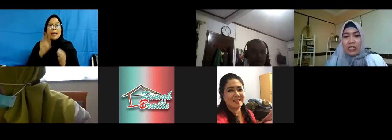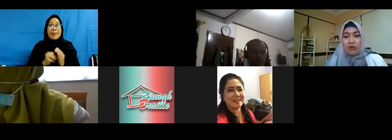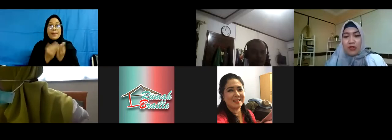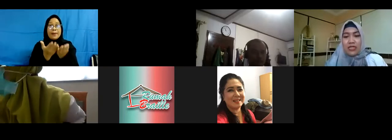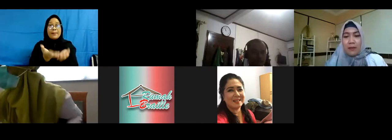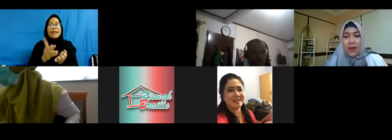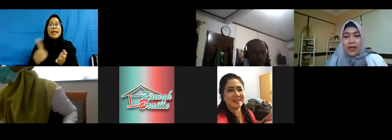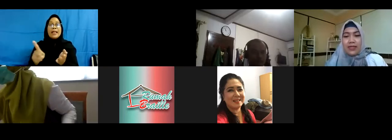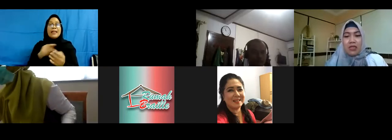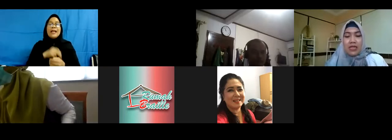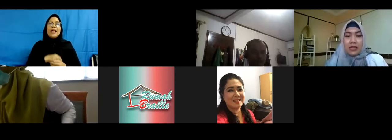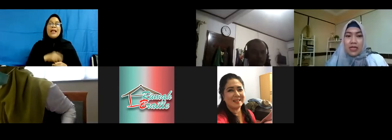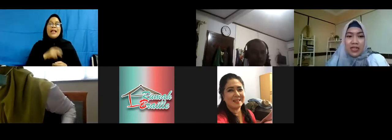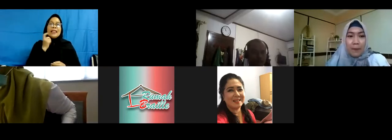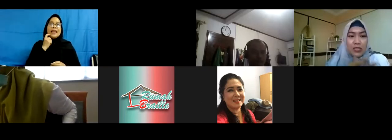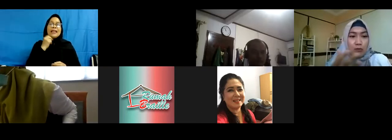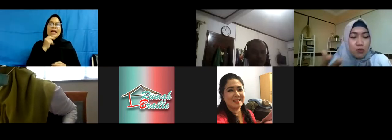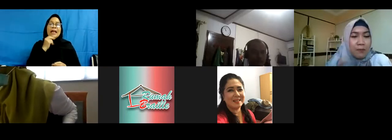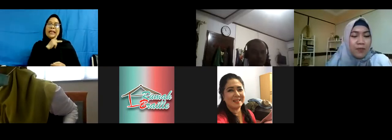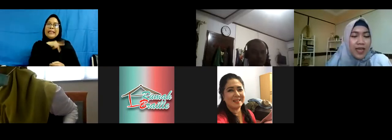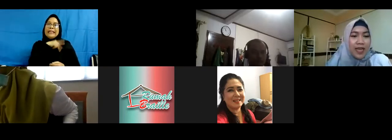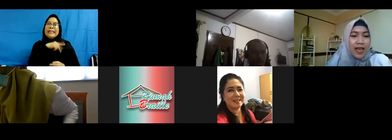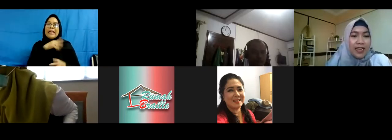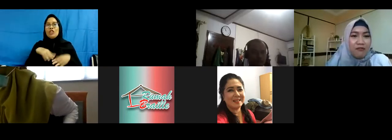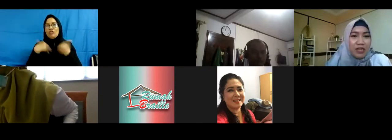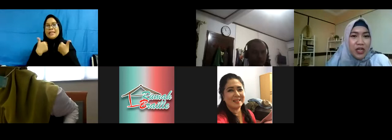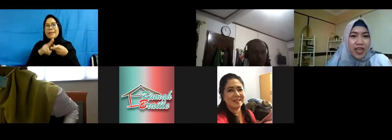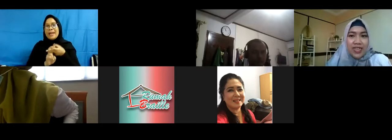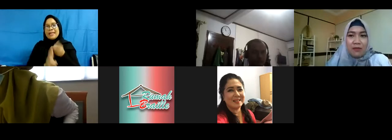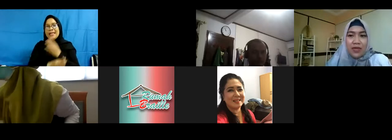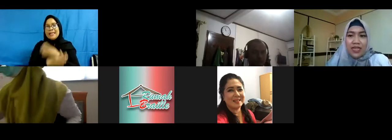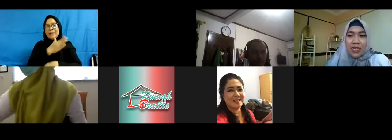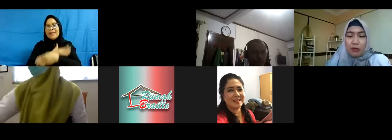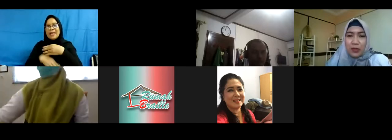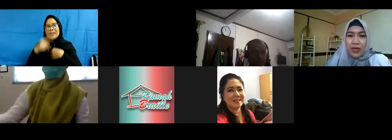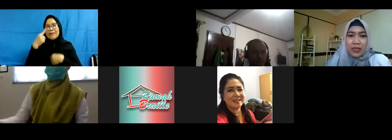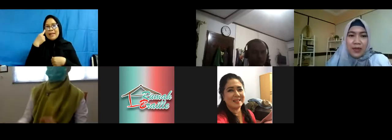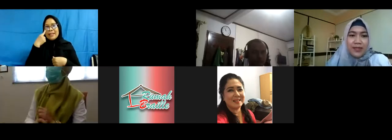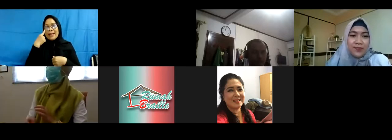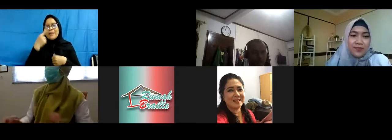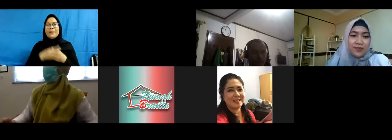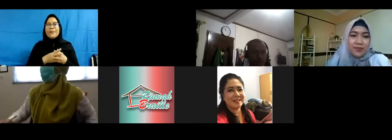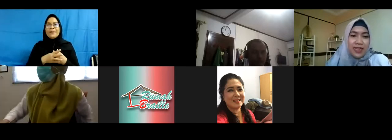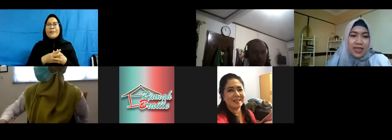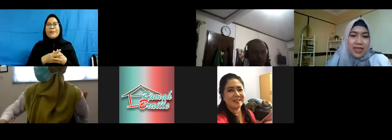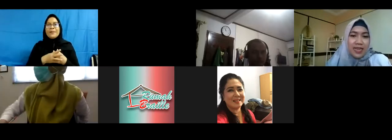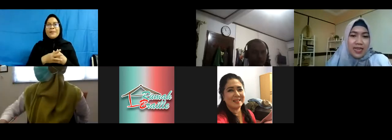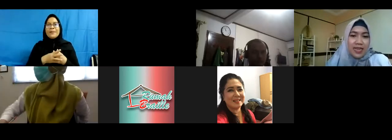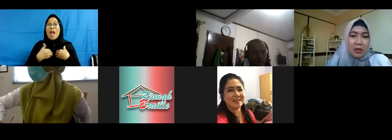kisah sukses teman disabilitas netra. Tapi sebelumnya ada video yang ingin dibagikan untuk teman-teman.